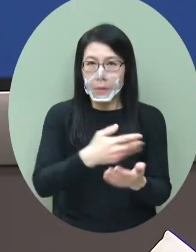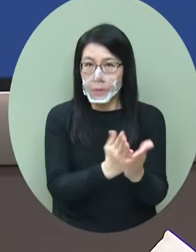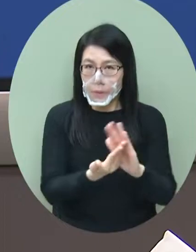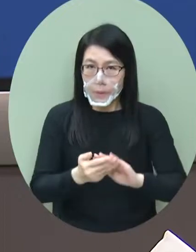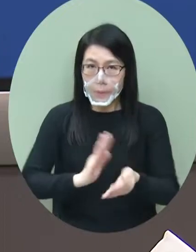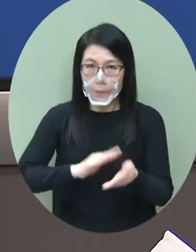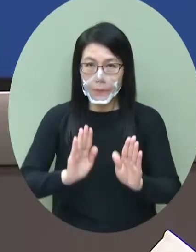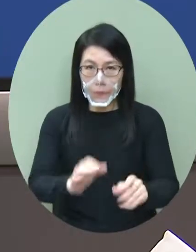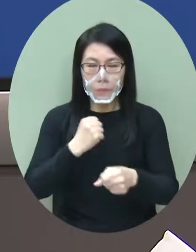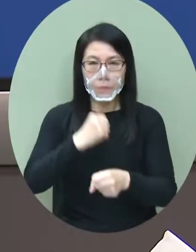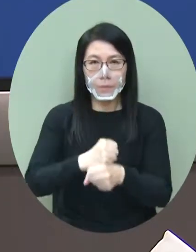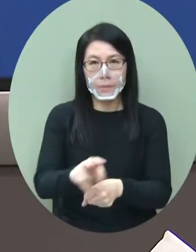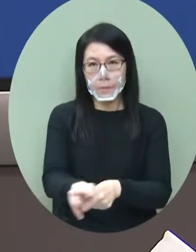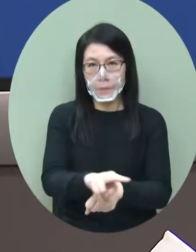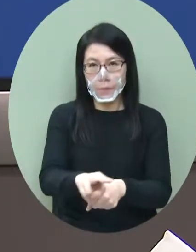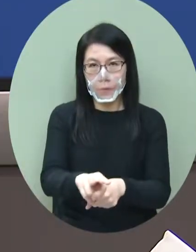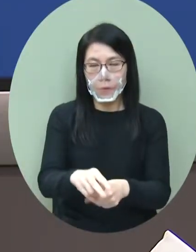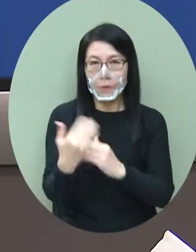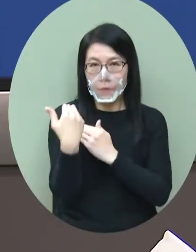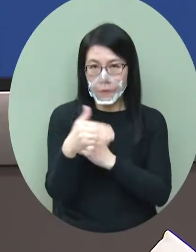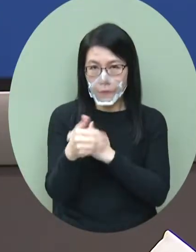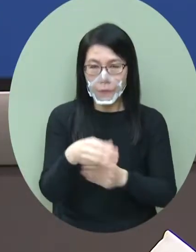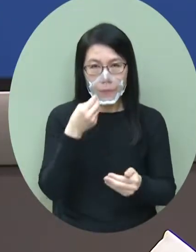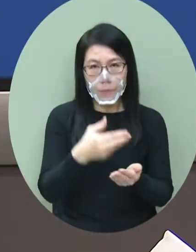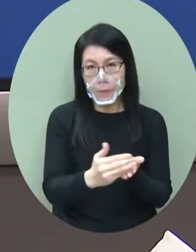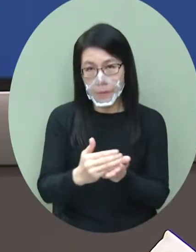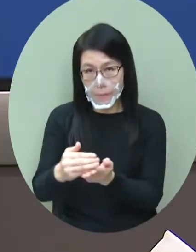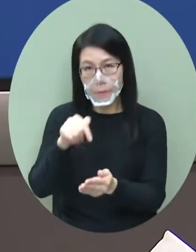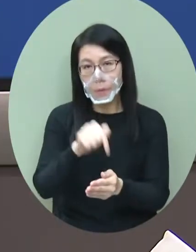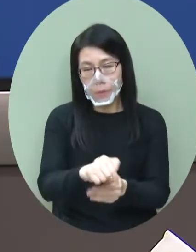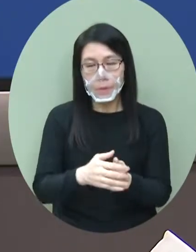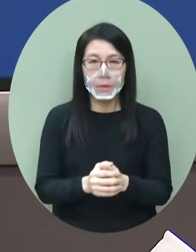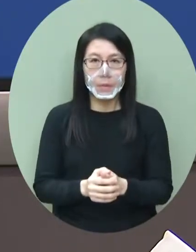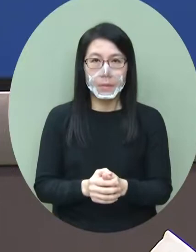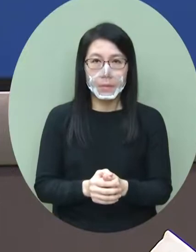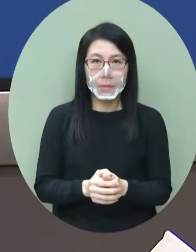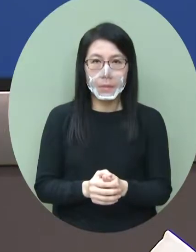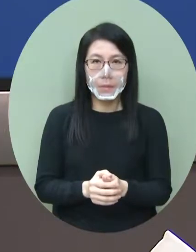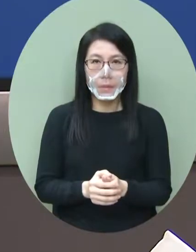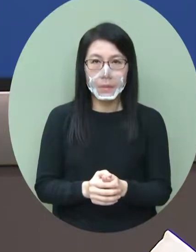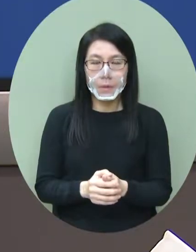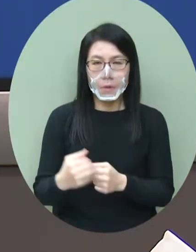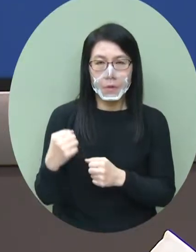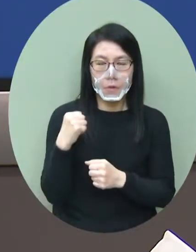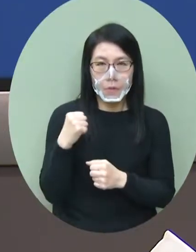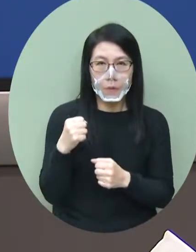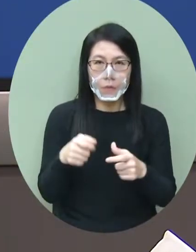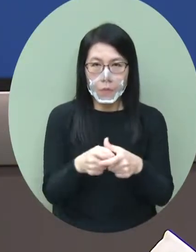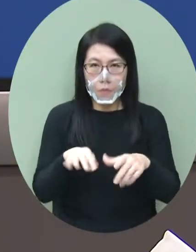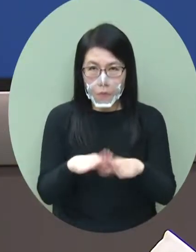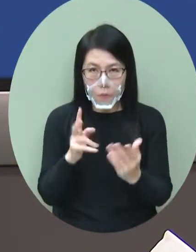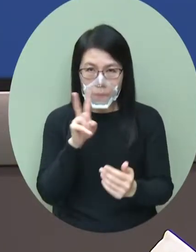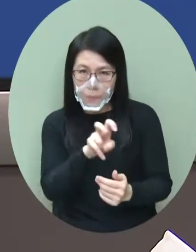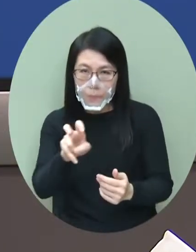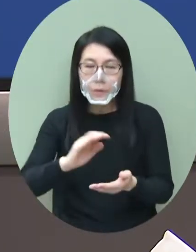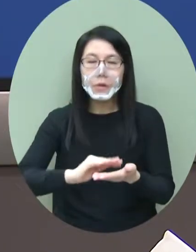跟其他的抗疫工作一样，在物资供应的这个环节，我们还是致力公开